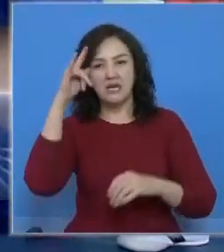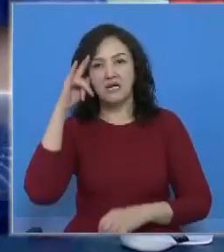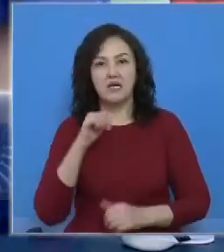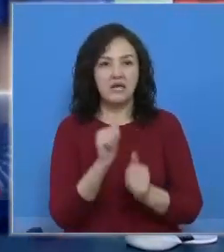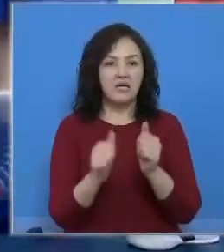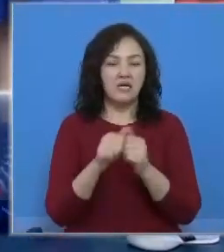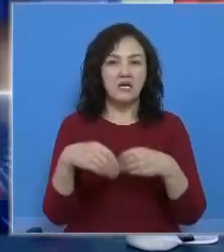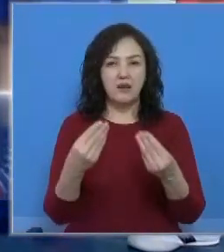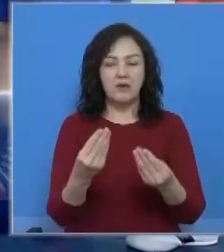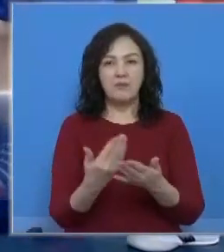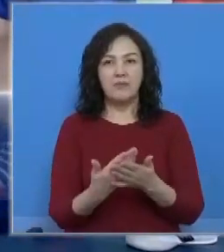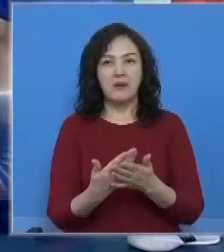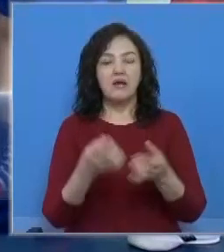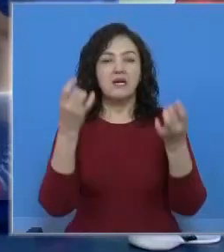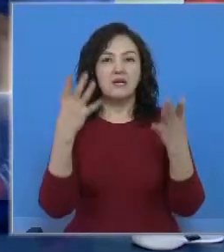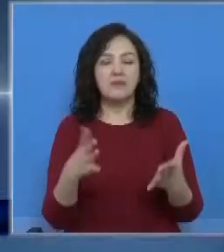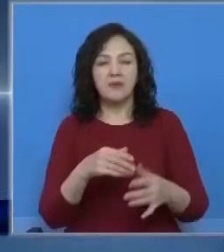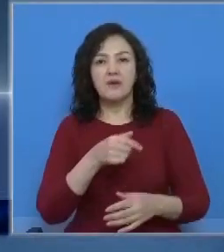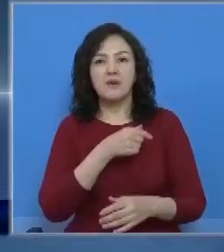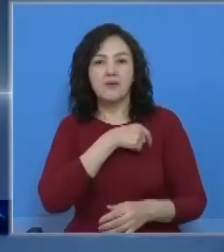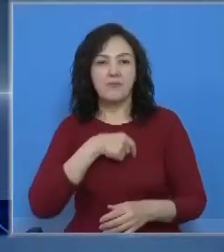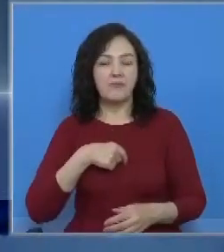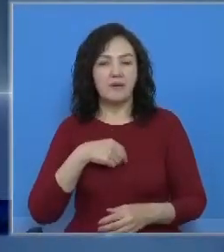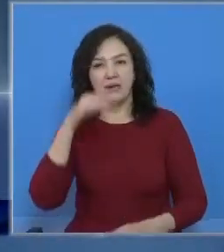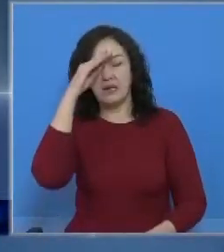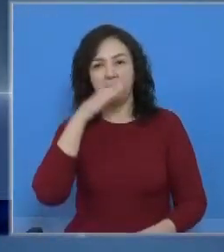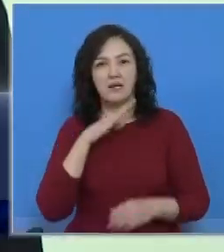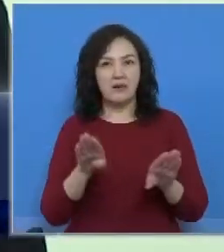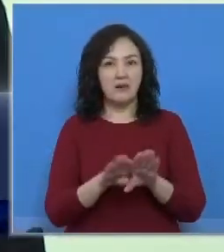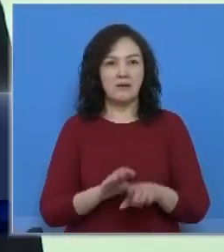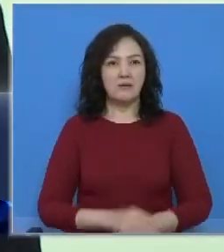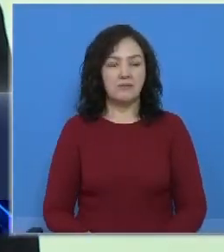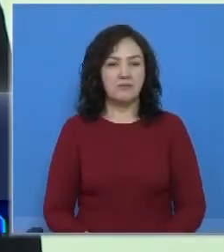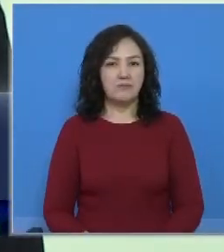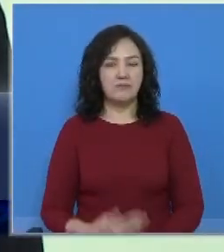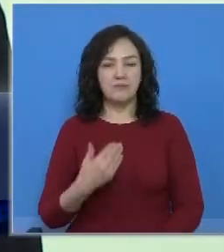каждому из них он стал не просто наставником но и отцом